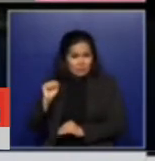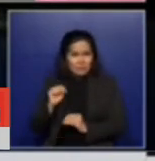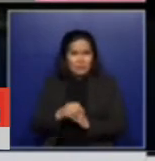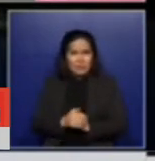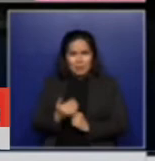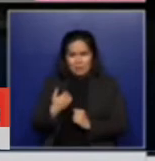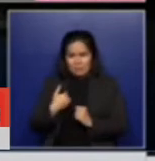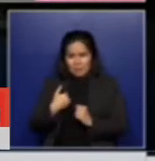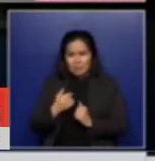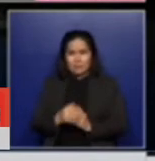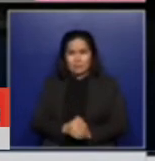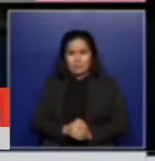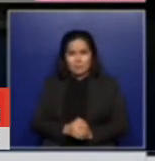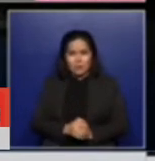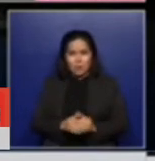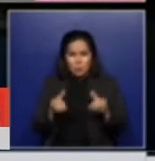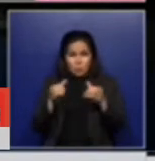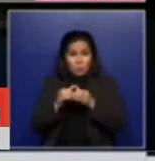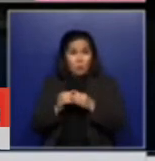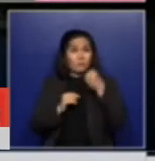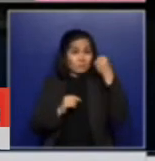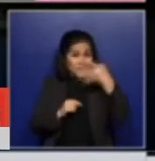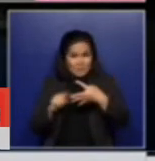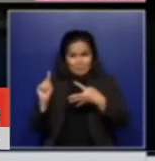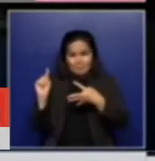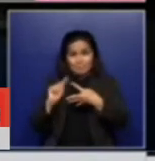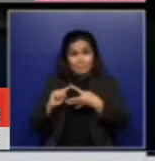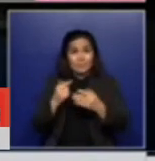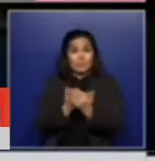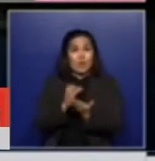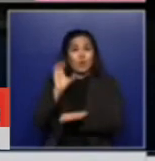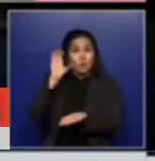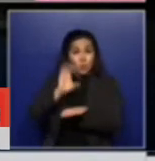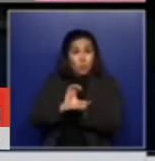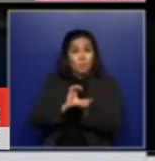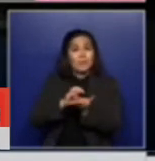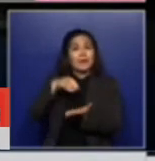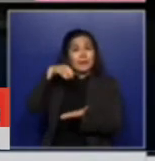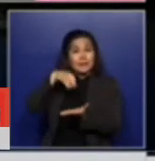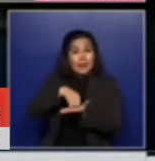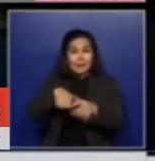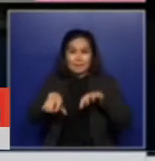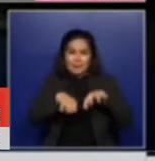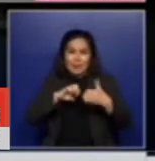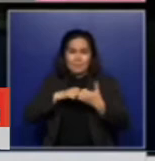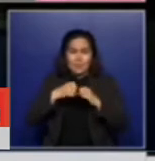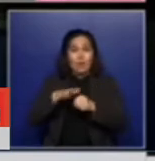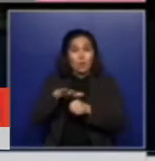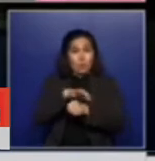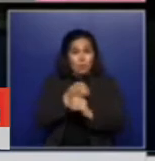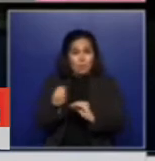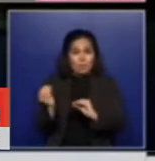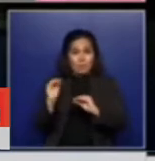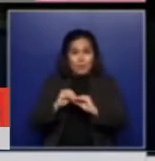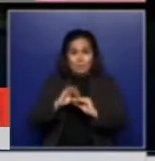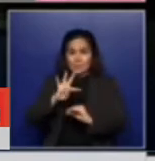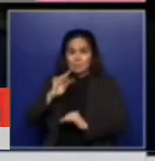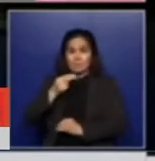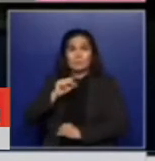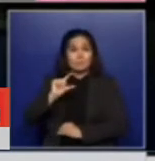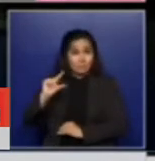ยข้อที่1งบกลางเพื่อแก้ปัญหาโควิดเพิ่มขึ้น 40,000 กว่าล้านนะ